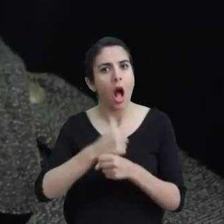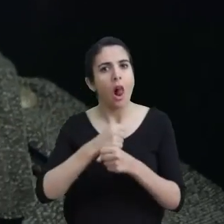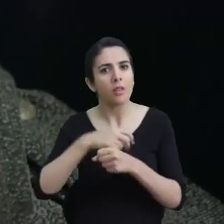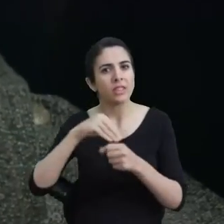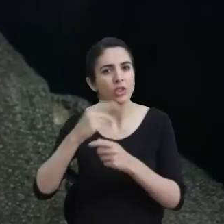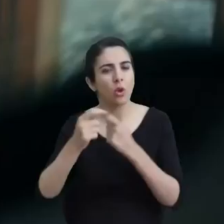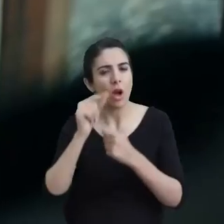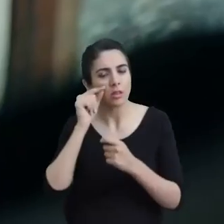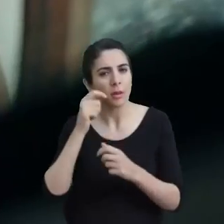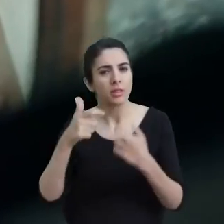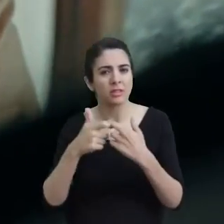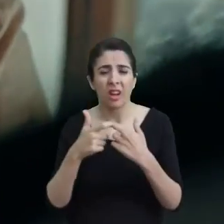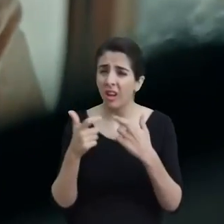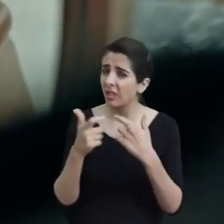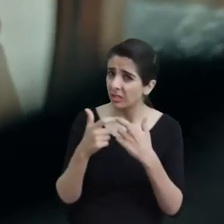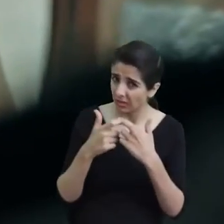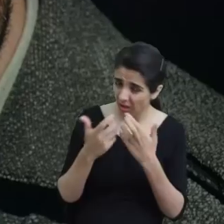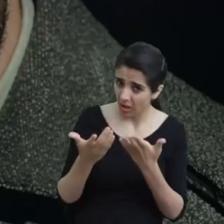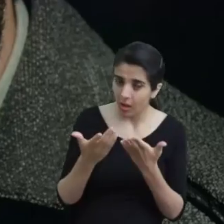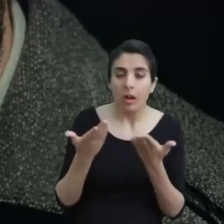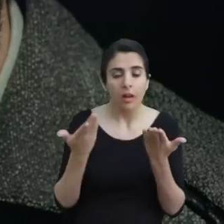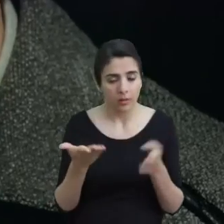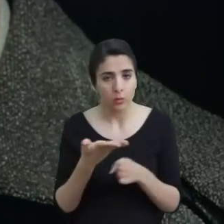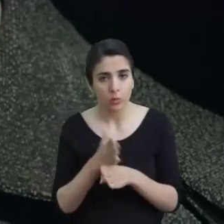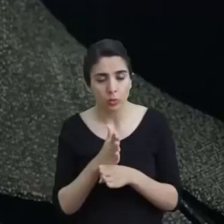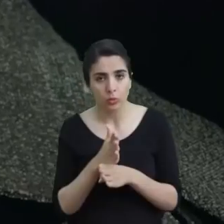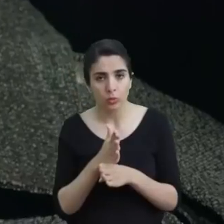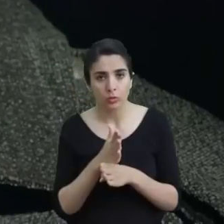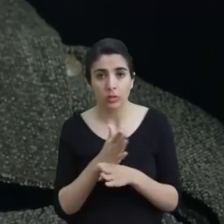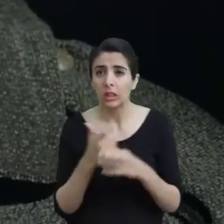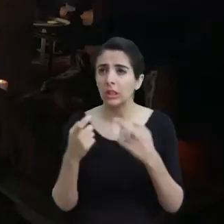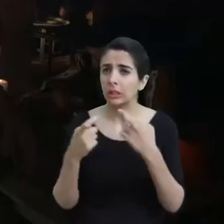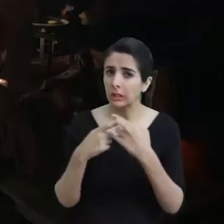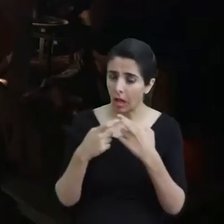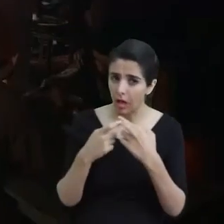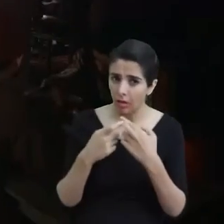Galata Müşiri Rıza. Rıza mı? Doğrudur.